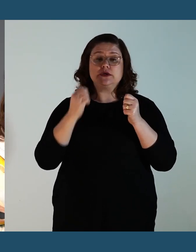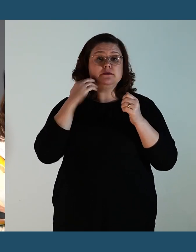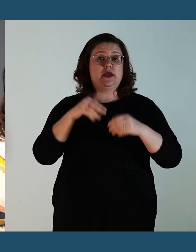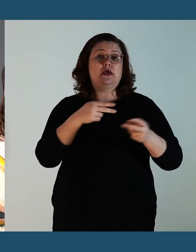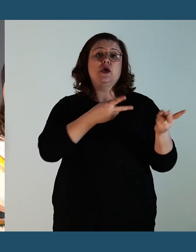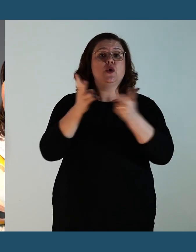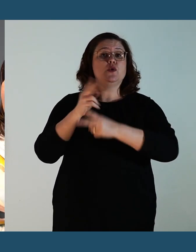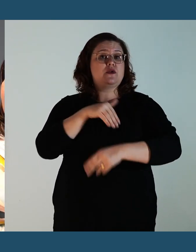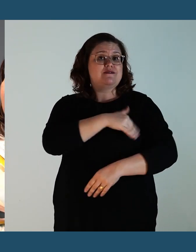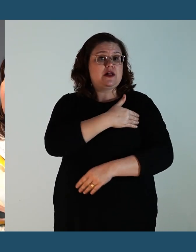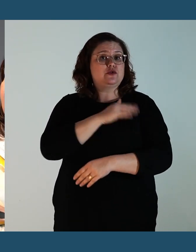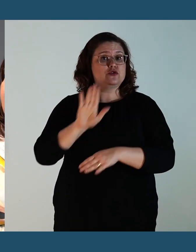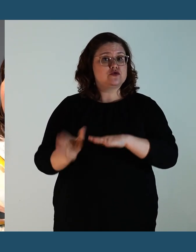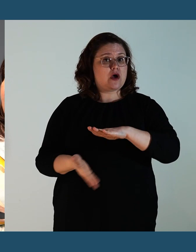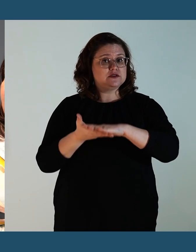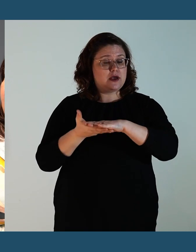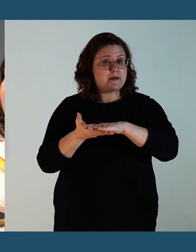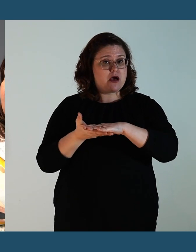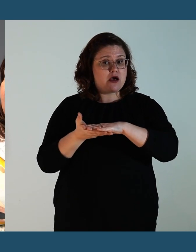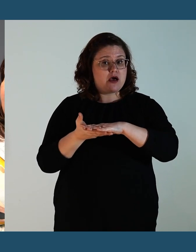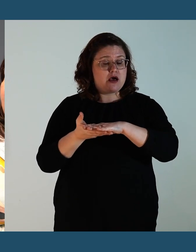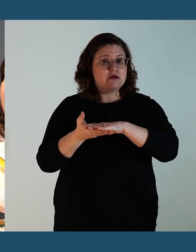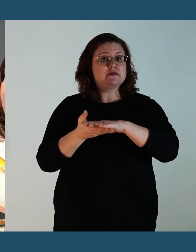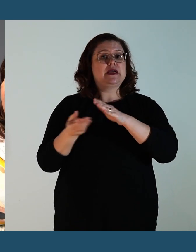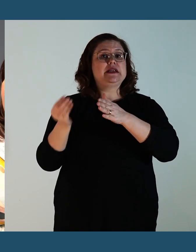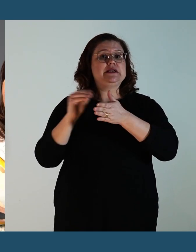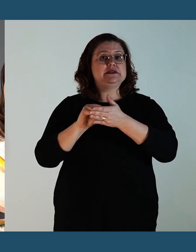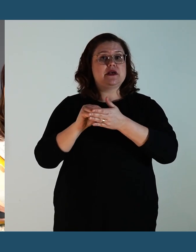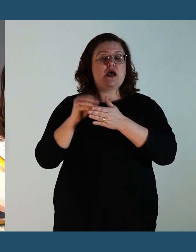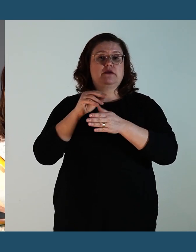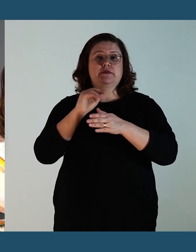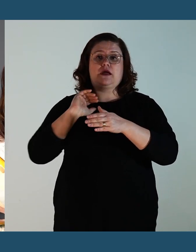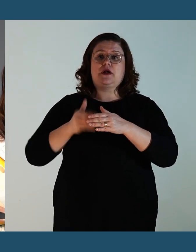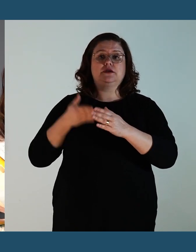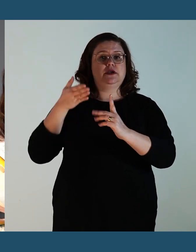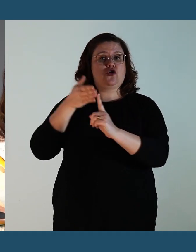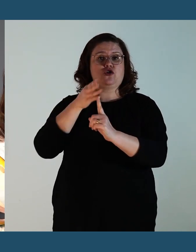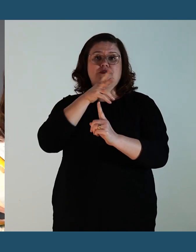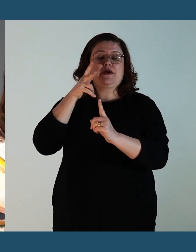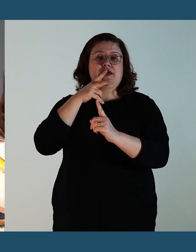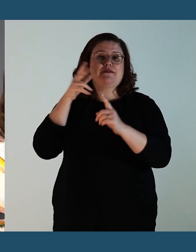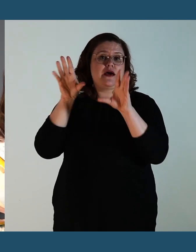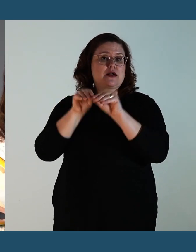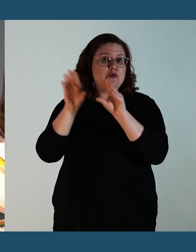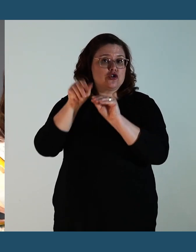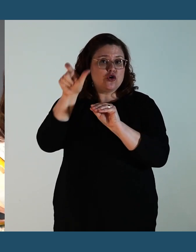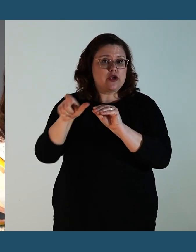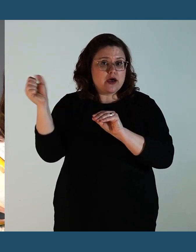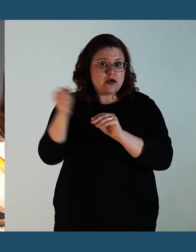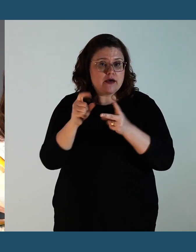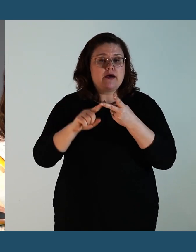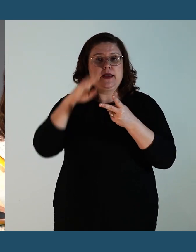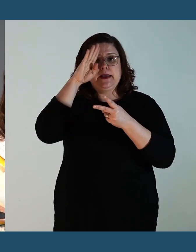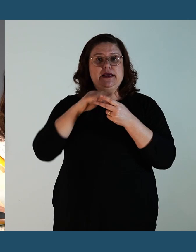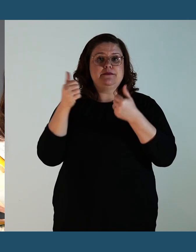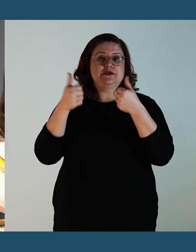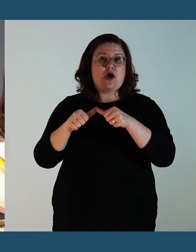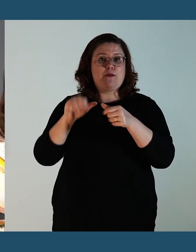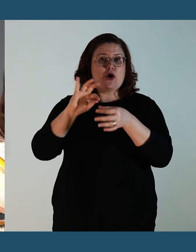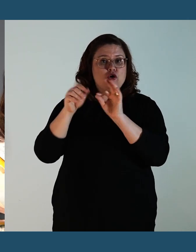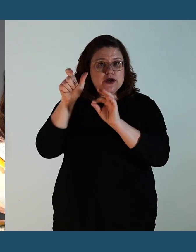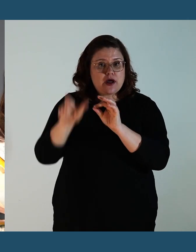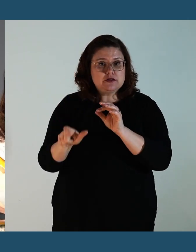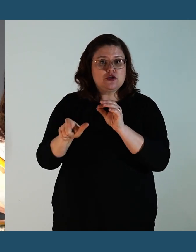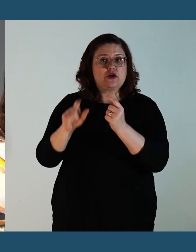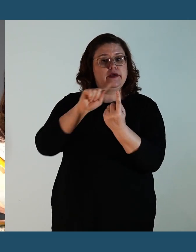yhdenvertaisuusvaltuutetun asema tuli, naisiin kohdistuvan väkivallan vastainen raportoija, tuli ihmiskauppakoordinaattori ja